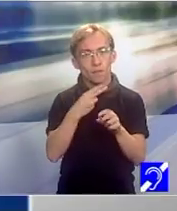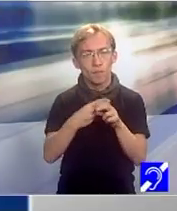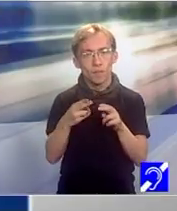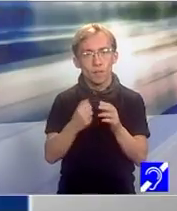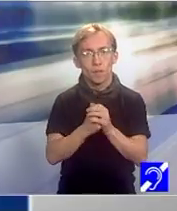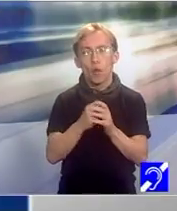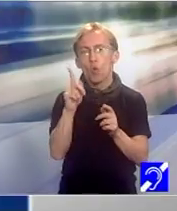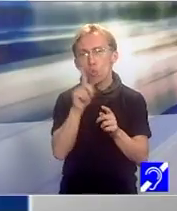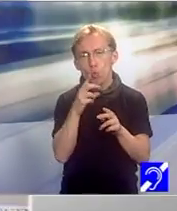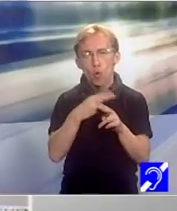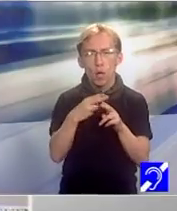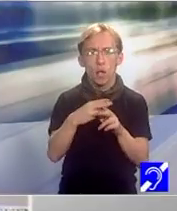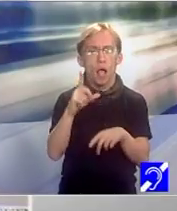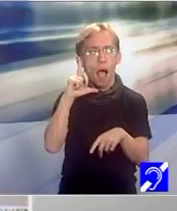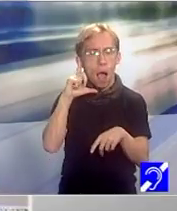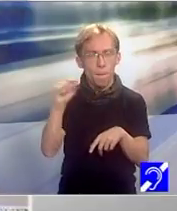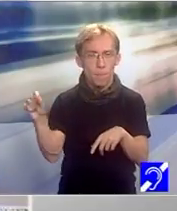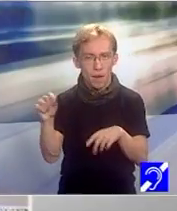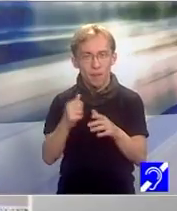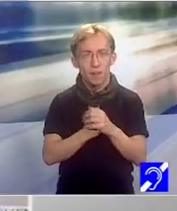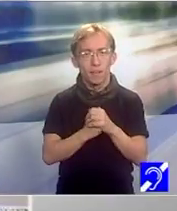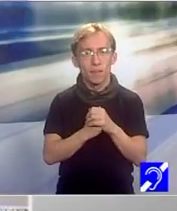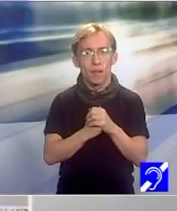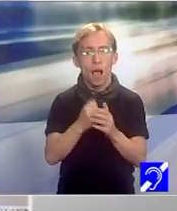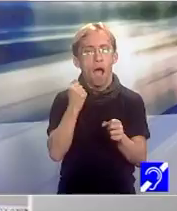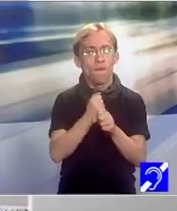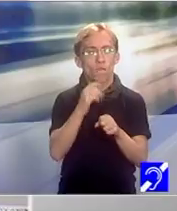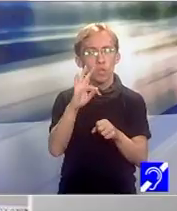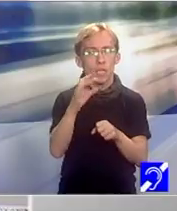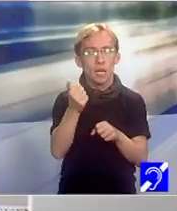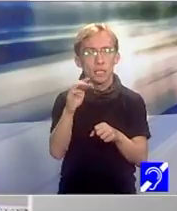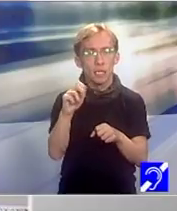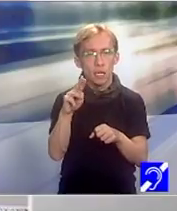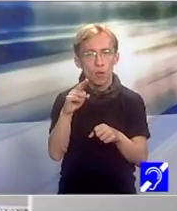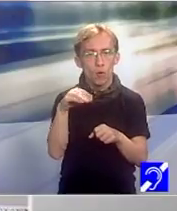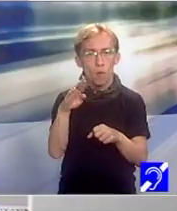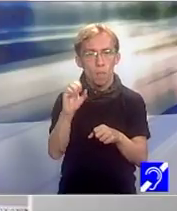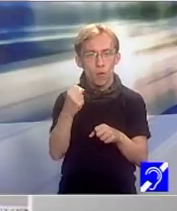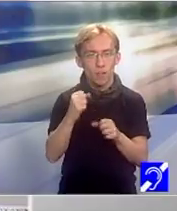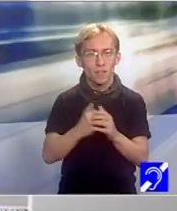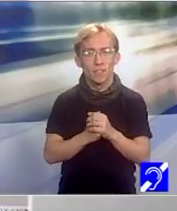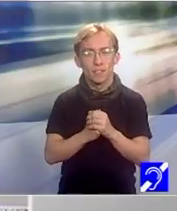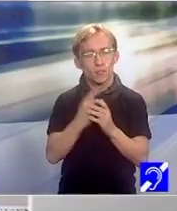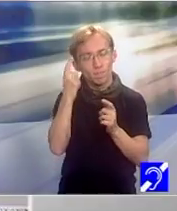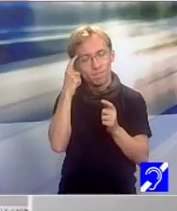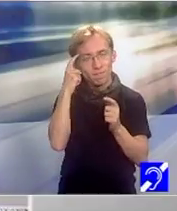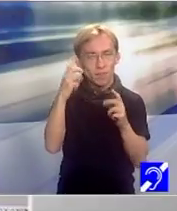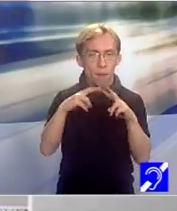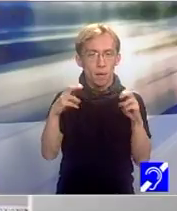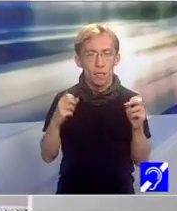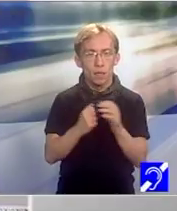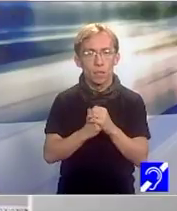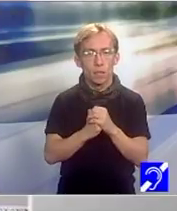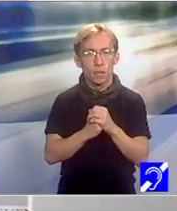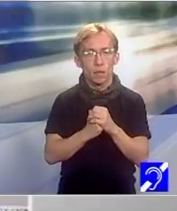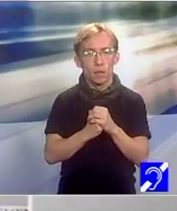chiar normală, lasă, că am plecat eu din UPU de la Târgu Mureș cu gâtul în ghips să mă duc la off-road, dar am meritat. Mă mai